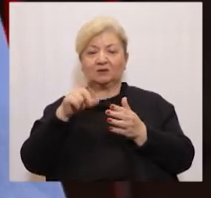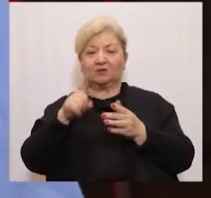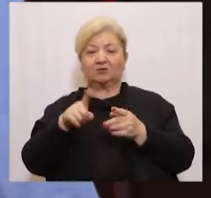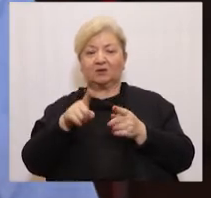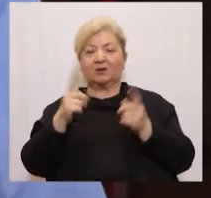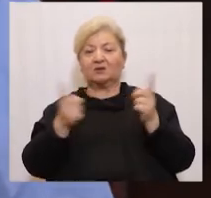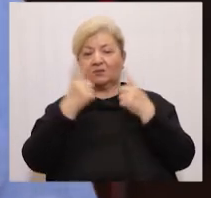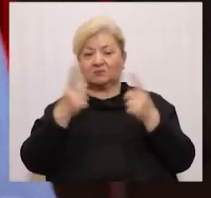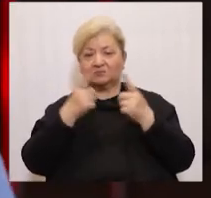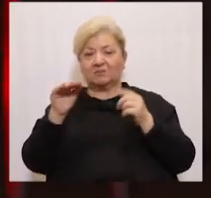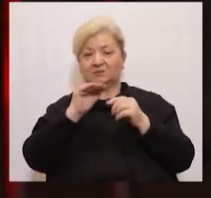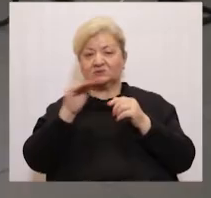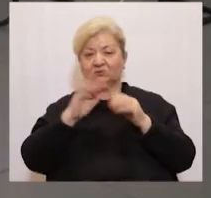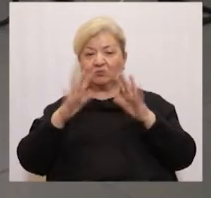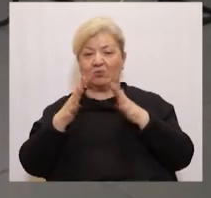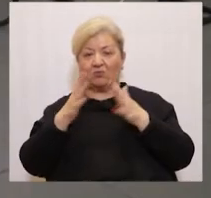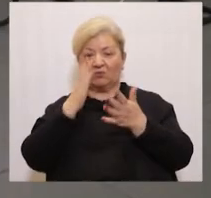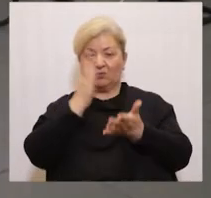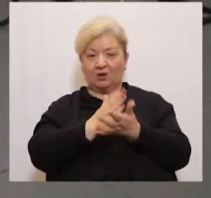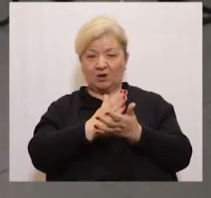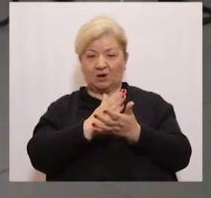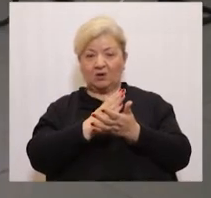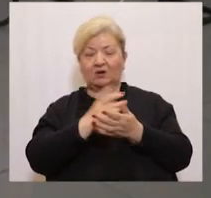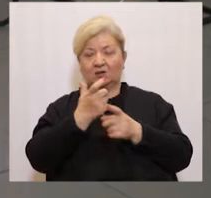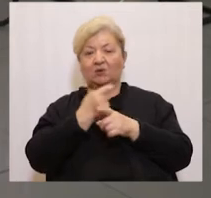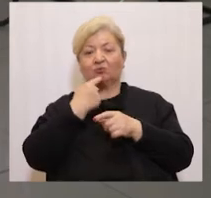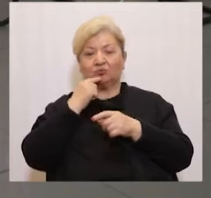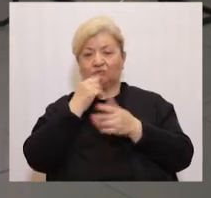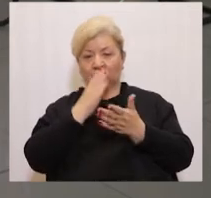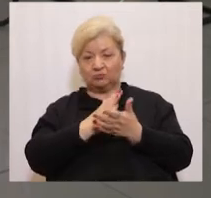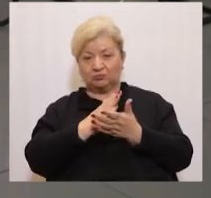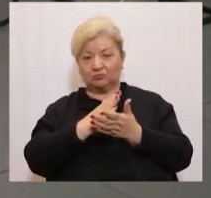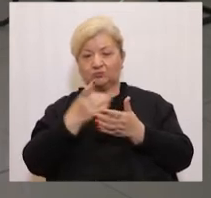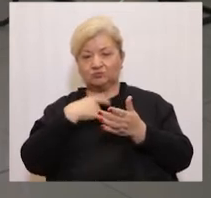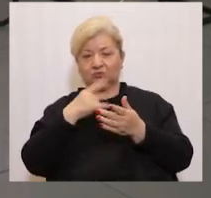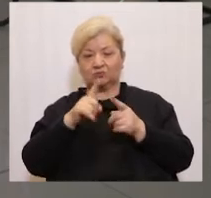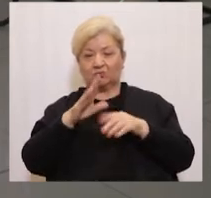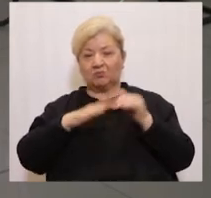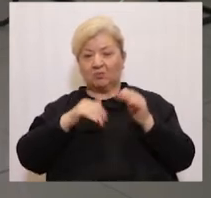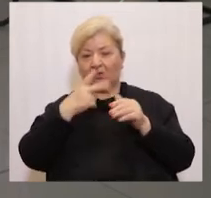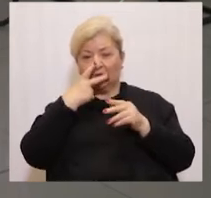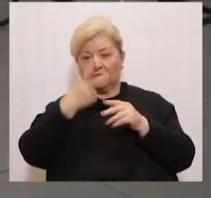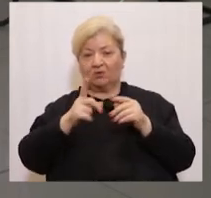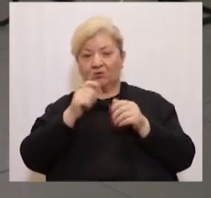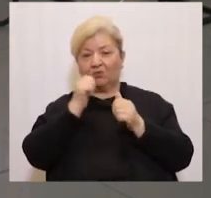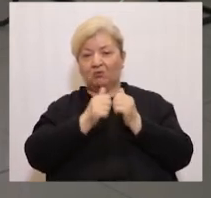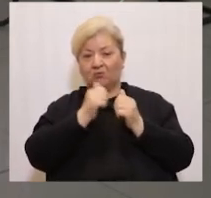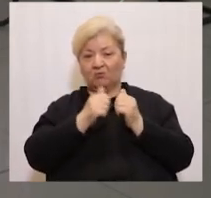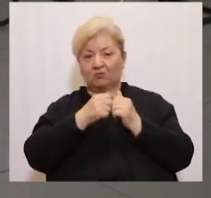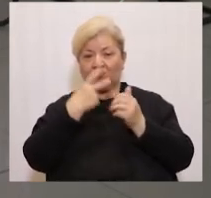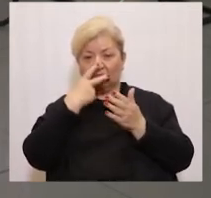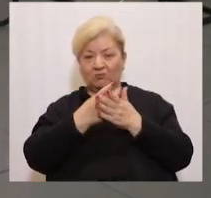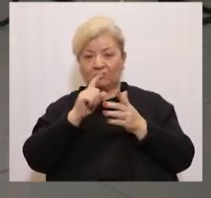რომ ნებისმიერი ფიზიკური მოვლენა არის იმდენად რთული, რომ ჩვენ პრაქტიკულად ყოველთვის გვიწევს